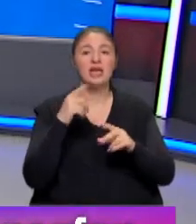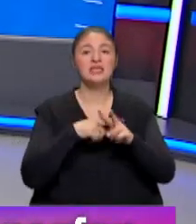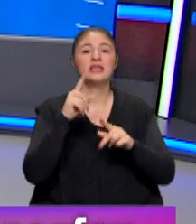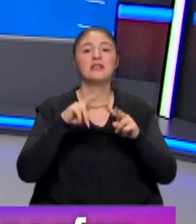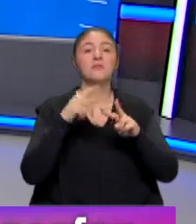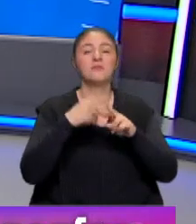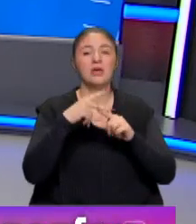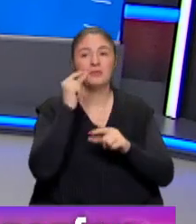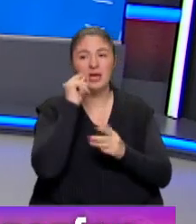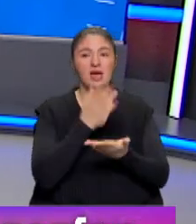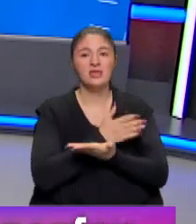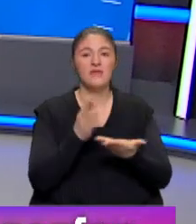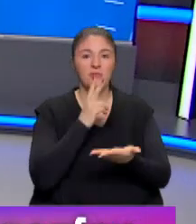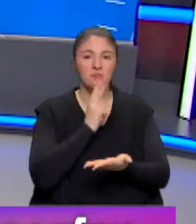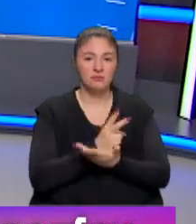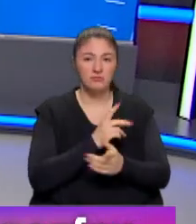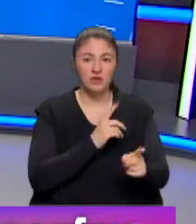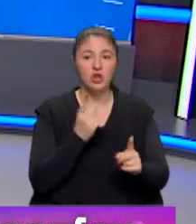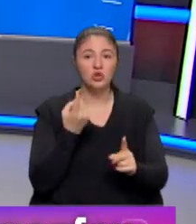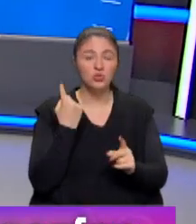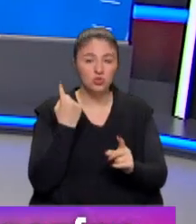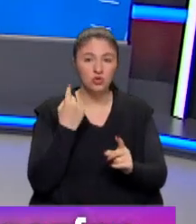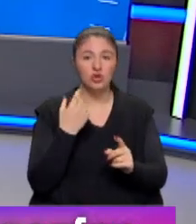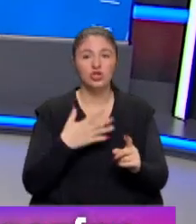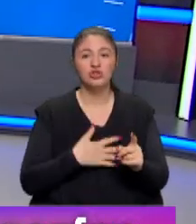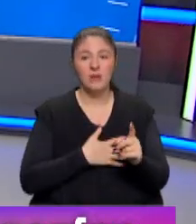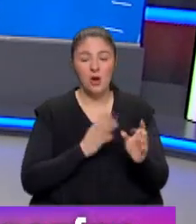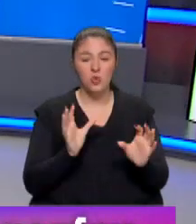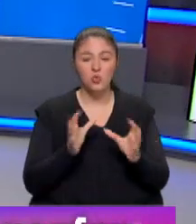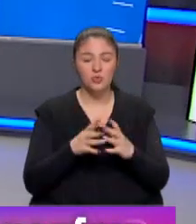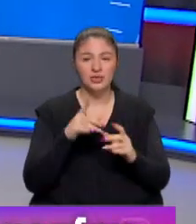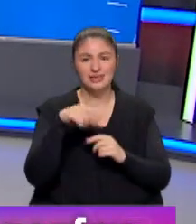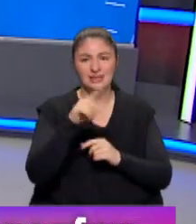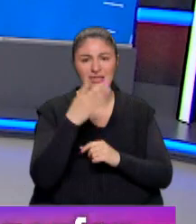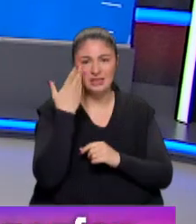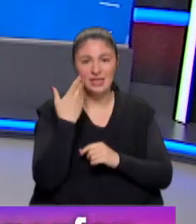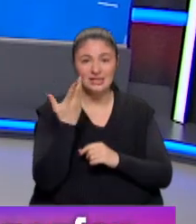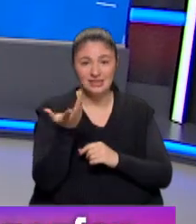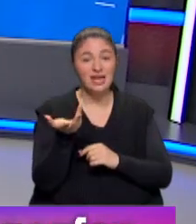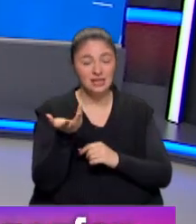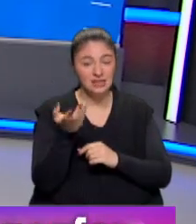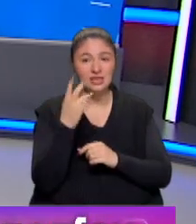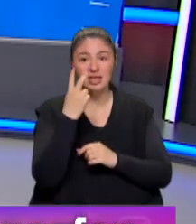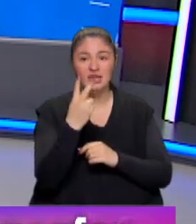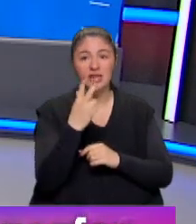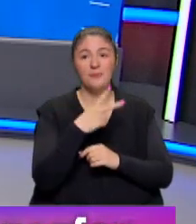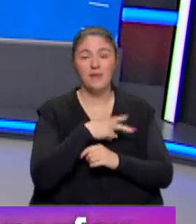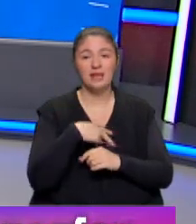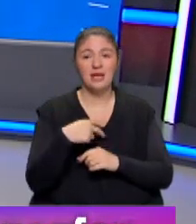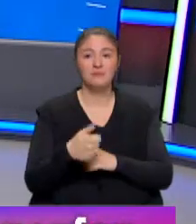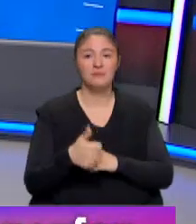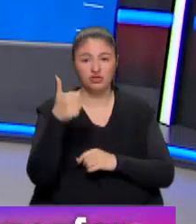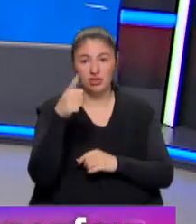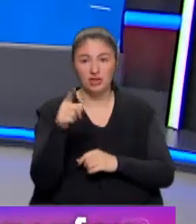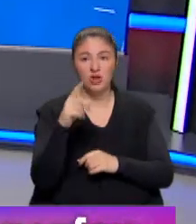Büyükerşen devam kararı aldı. Ve dün Cumhuriyet Halk Partisi grubunu sizler de eğer takip ettiyseniz iki belediye